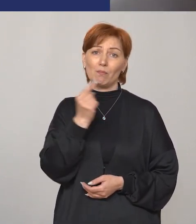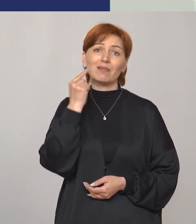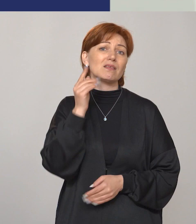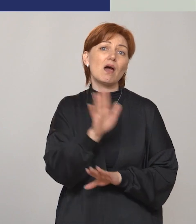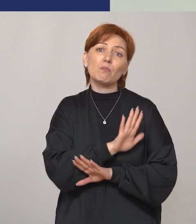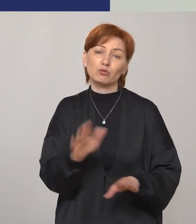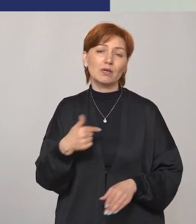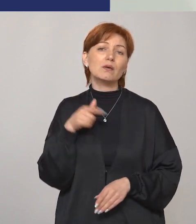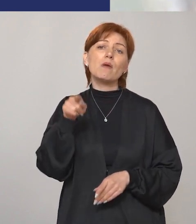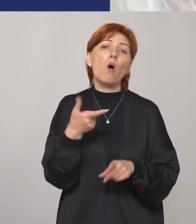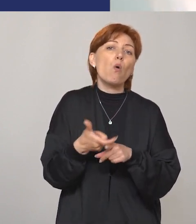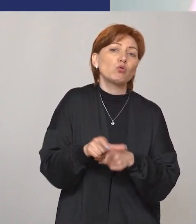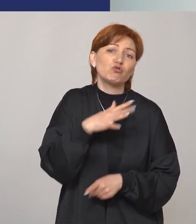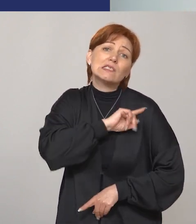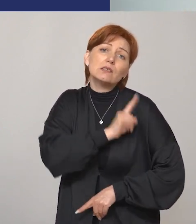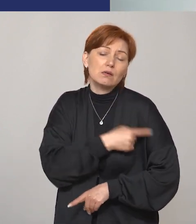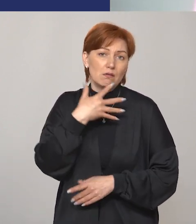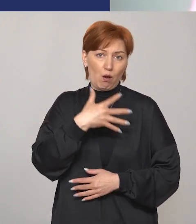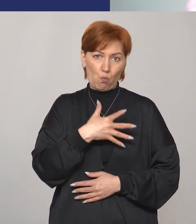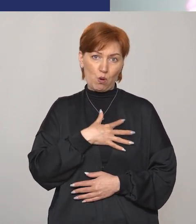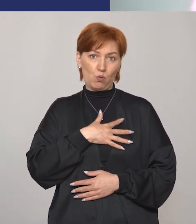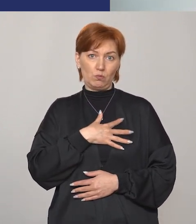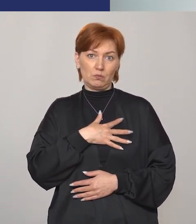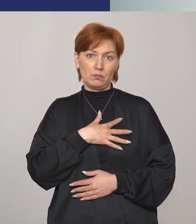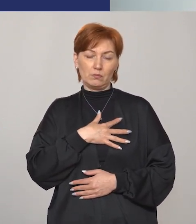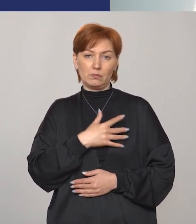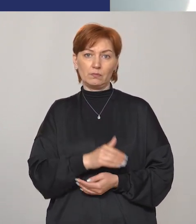Мам, не обижайся, я тебя очень сильно люблю.